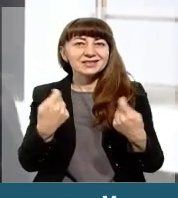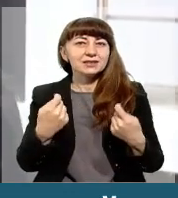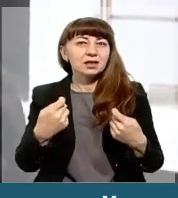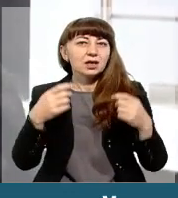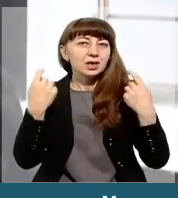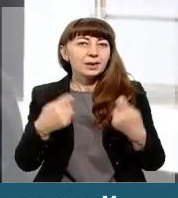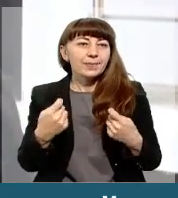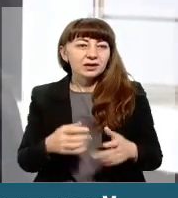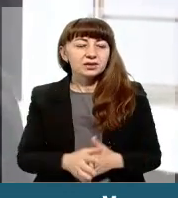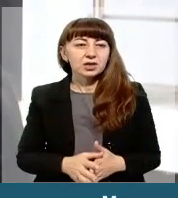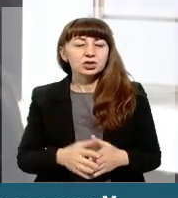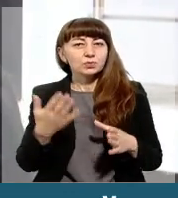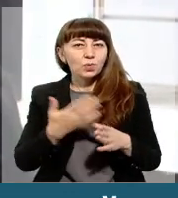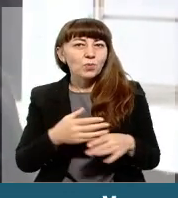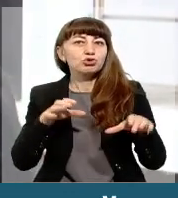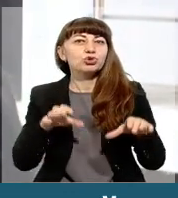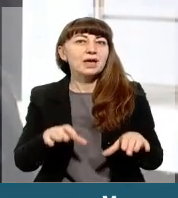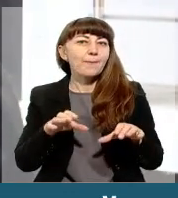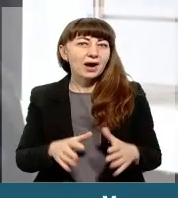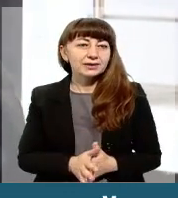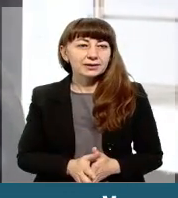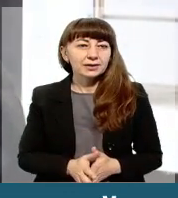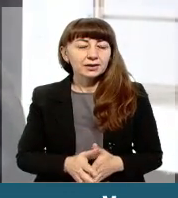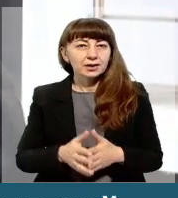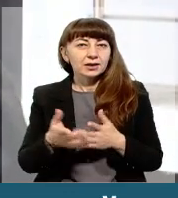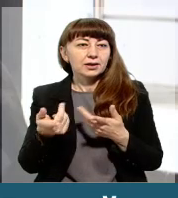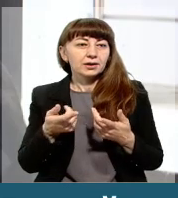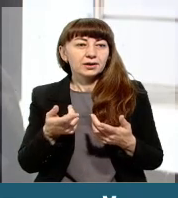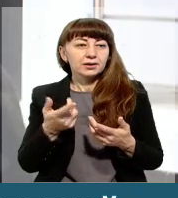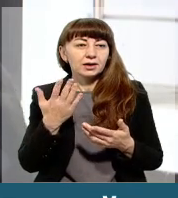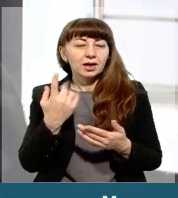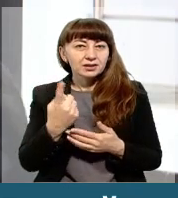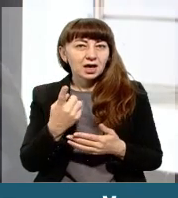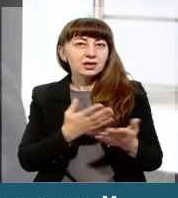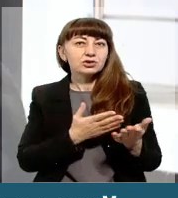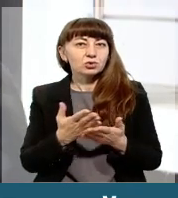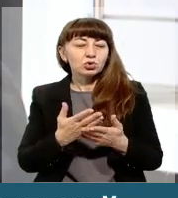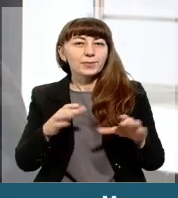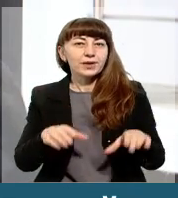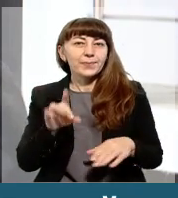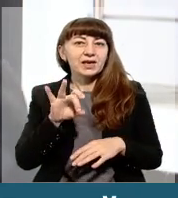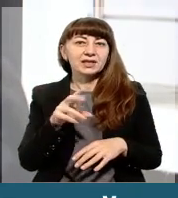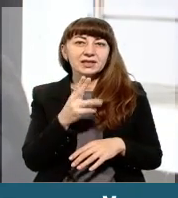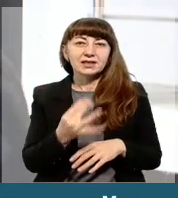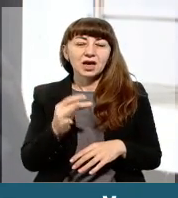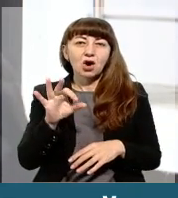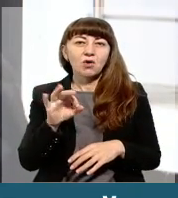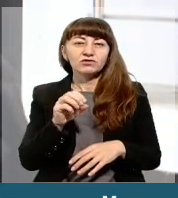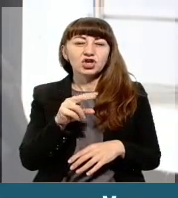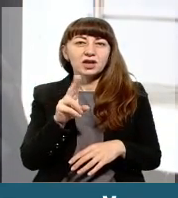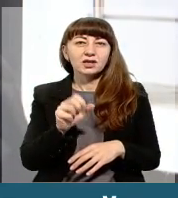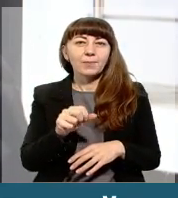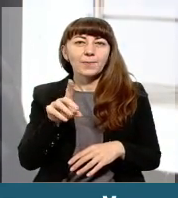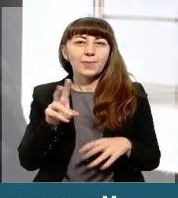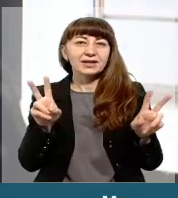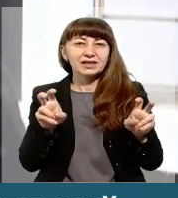с помощью служебно-ростной собаки. На балансе департамента экономических расследований состоит одна служебно-ростная собака породы бельгийская овчарка по кличке